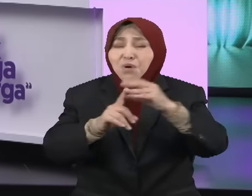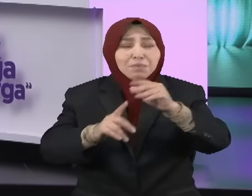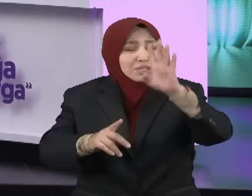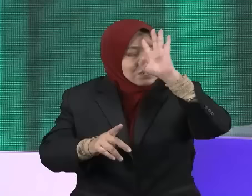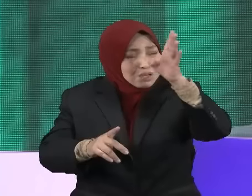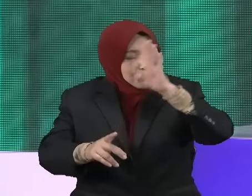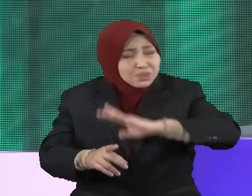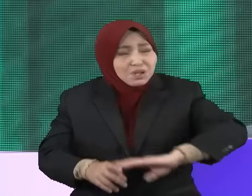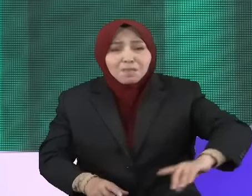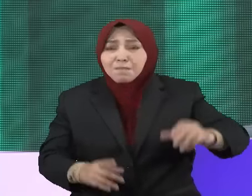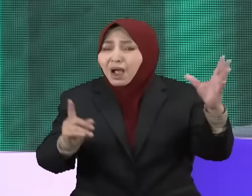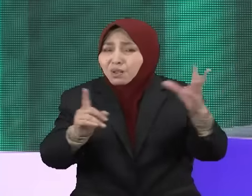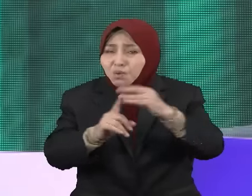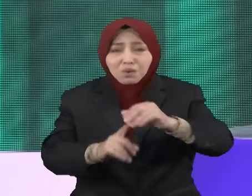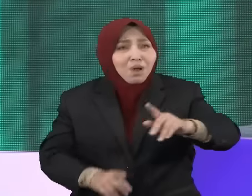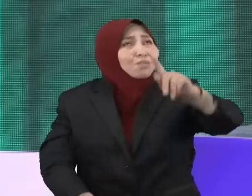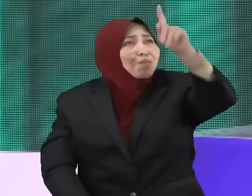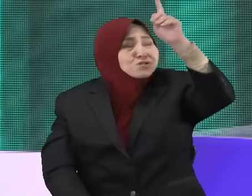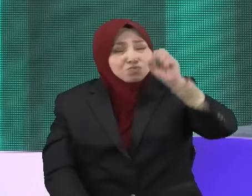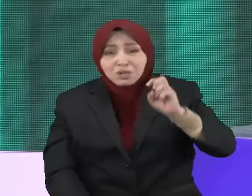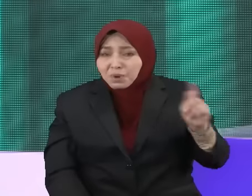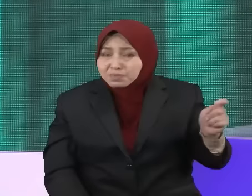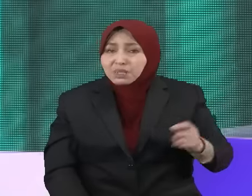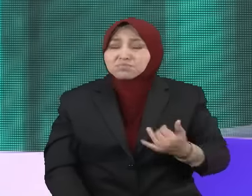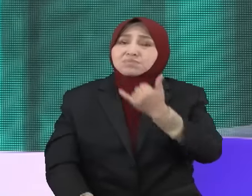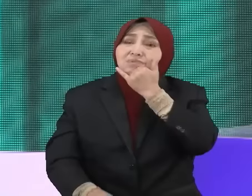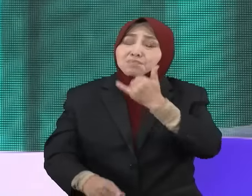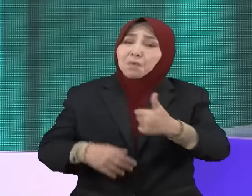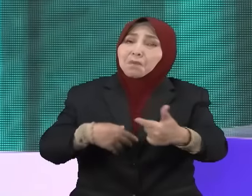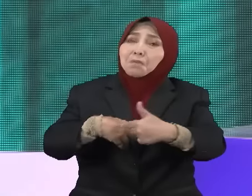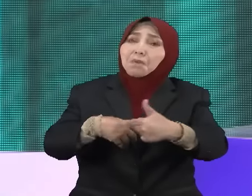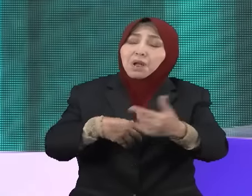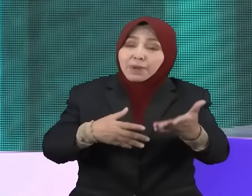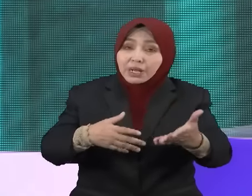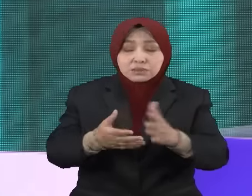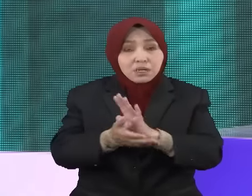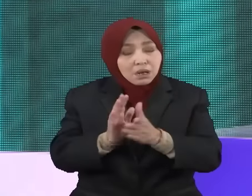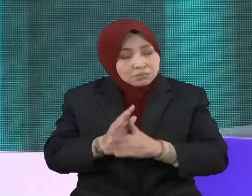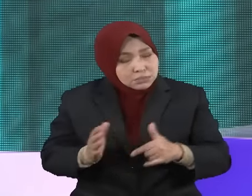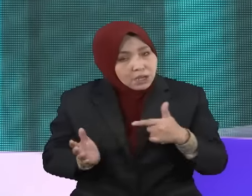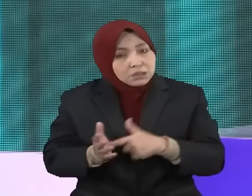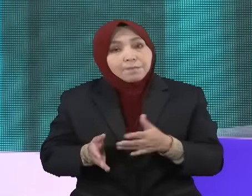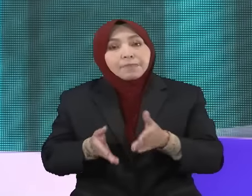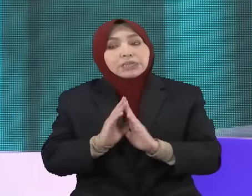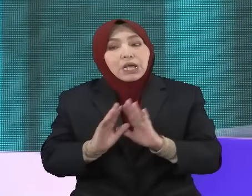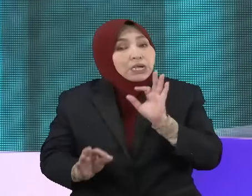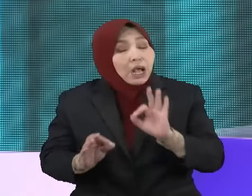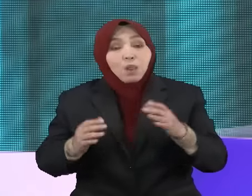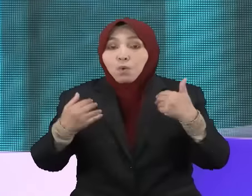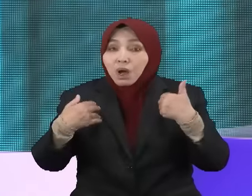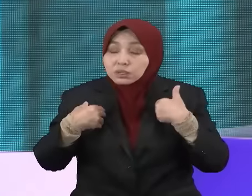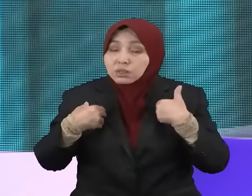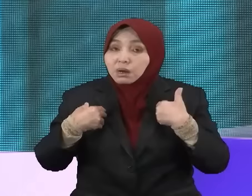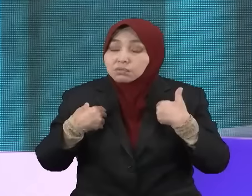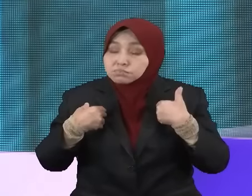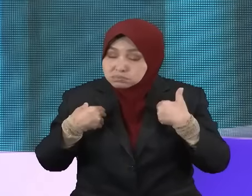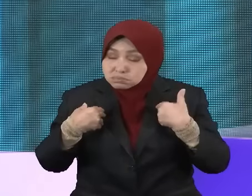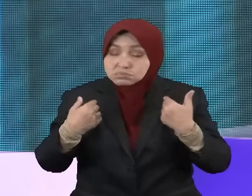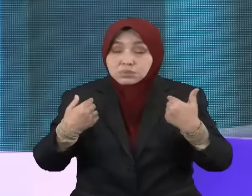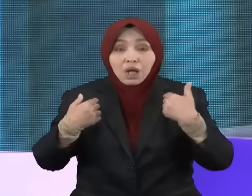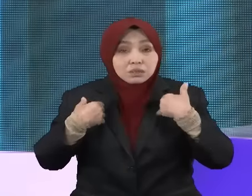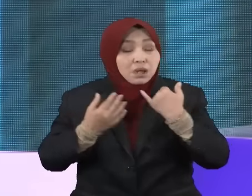Allah Subhanahu Wa Taala. Maka dari dalam ayat 148 sebelum ini diminta kalau mereka mempunyai hujah ataupun